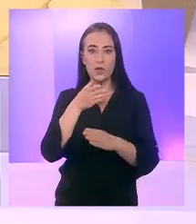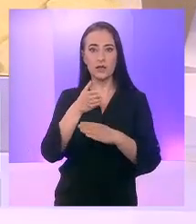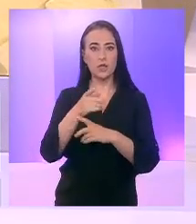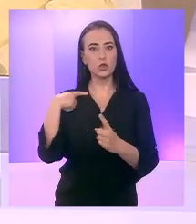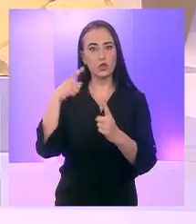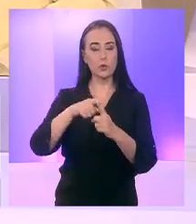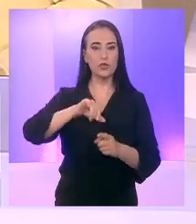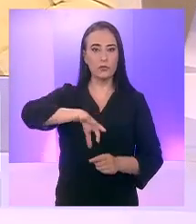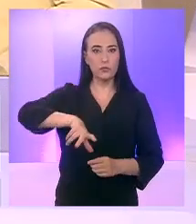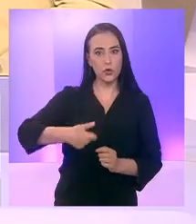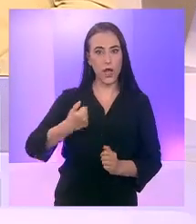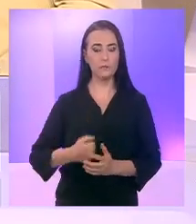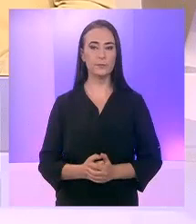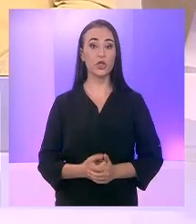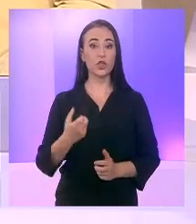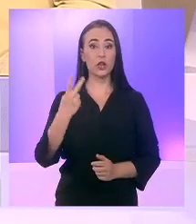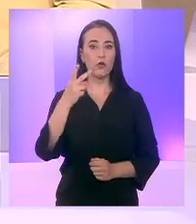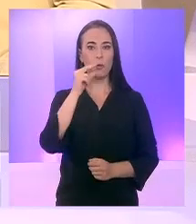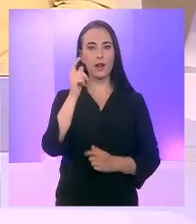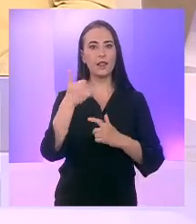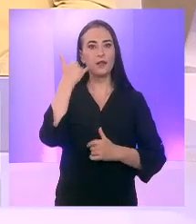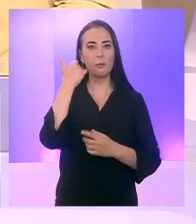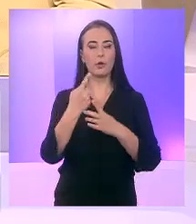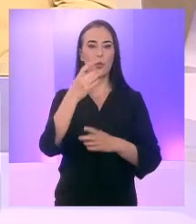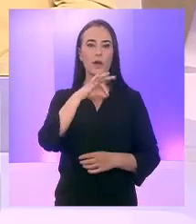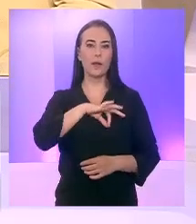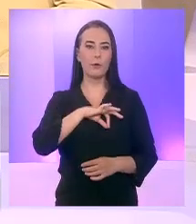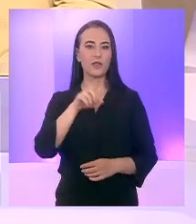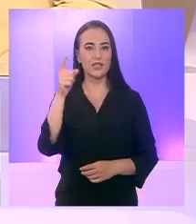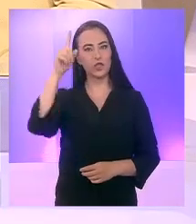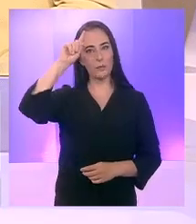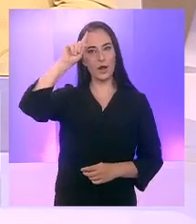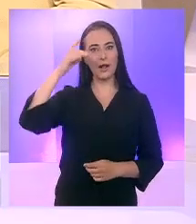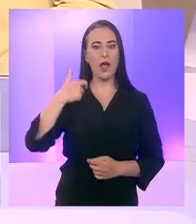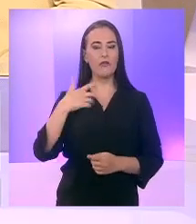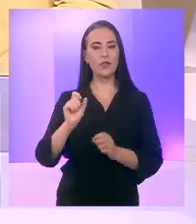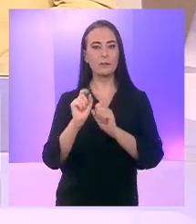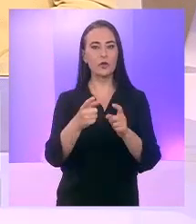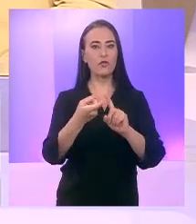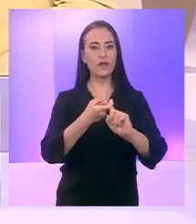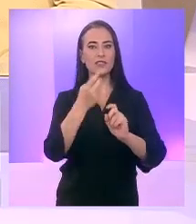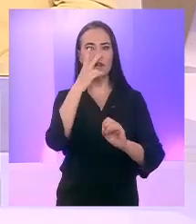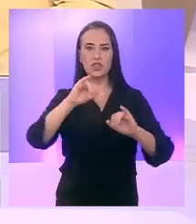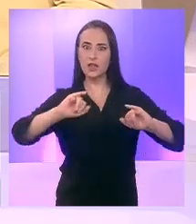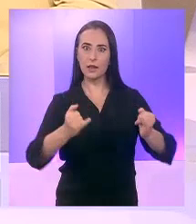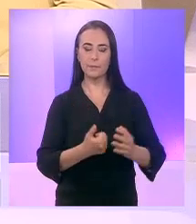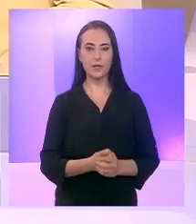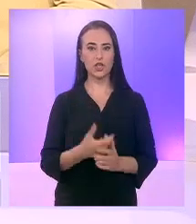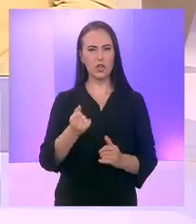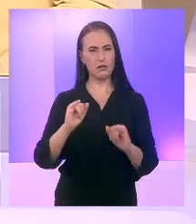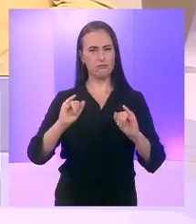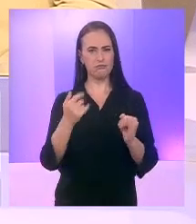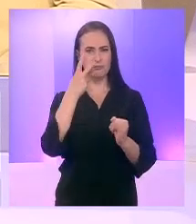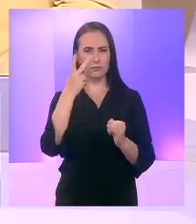unde intrase cu scopul să-i jefuiască. Cei doi vorbeau la telefon cu un nepot din Germania, care și-a trimis un văr să vadă ce se întâmplă.